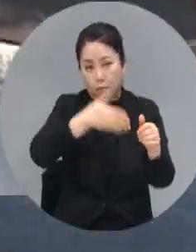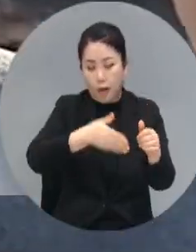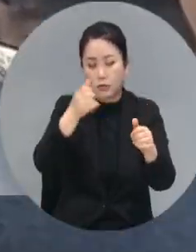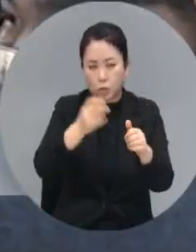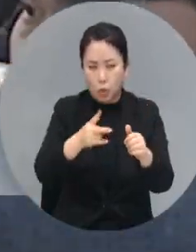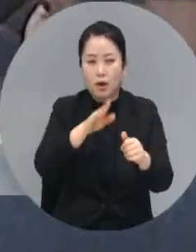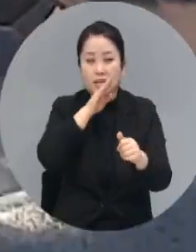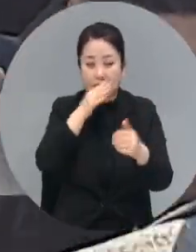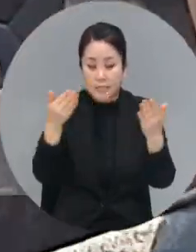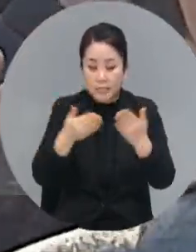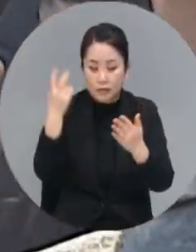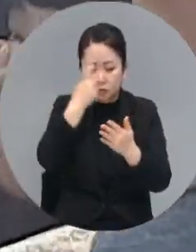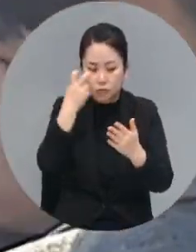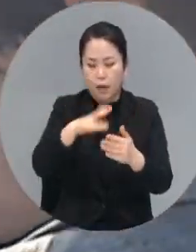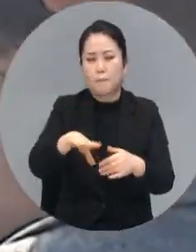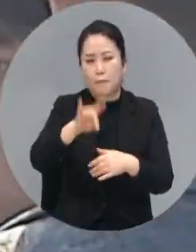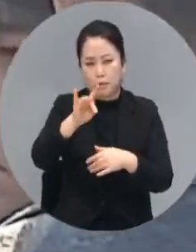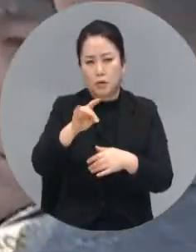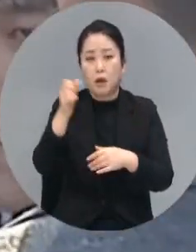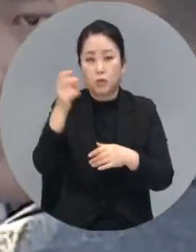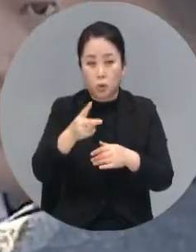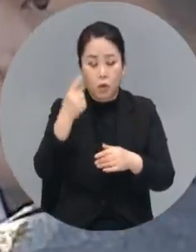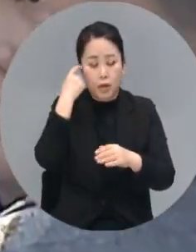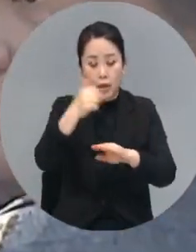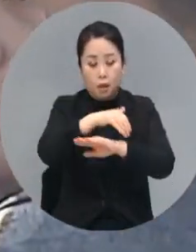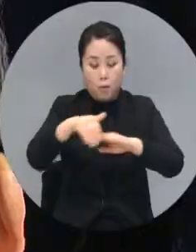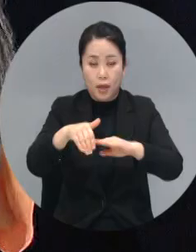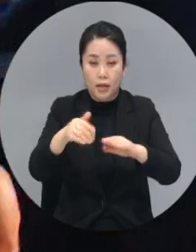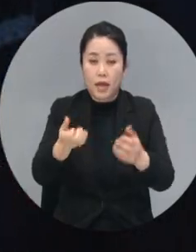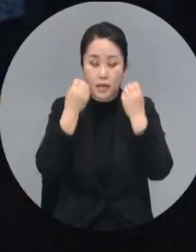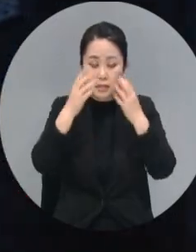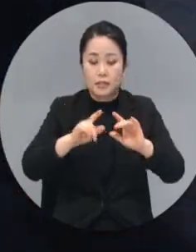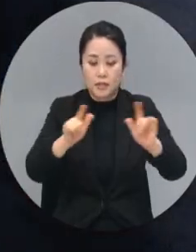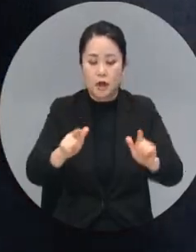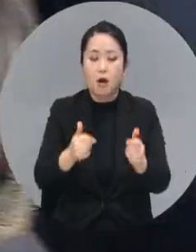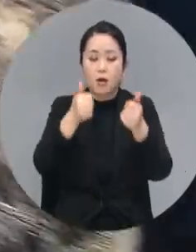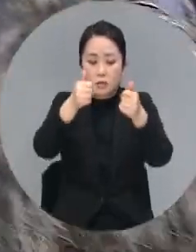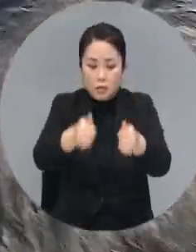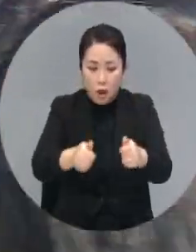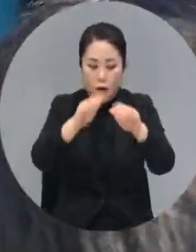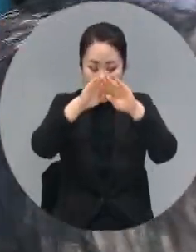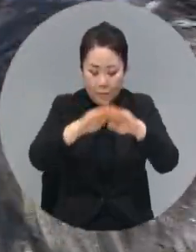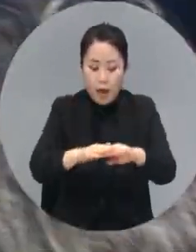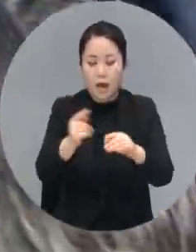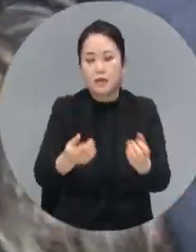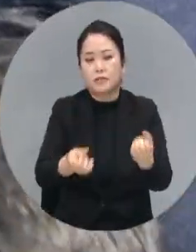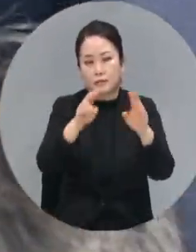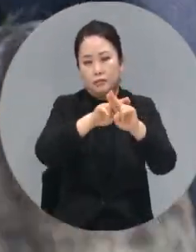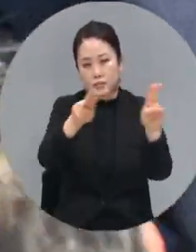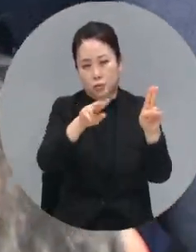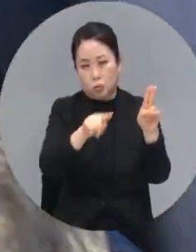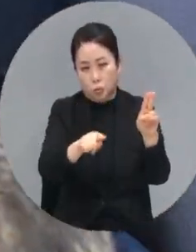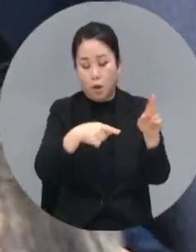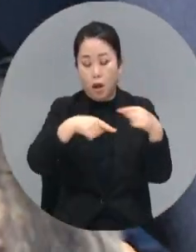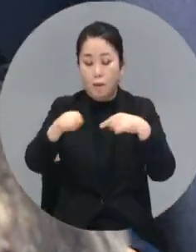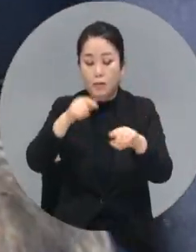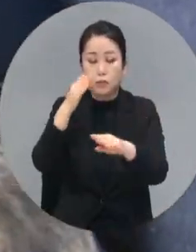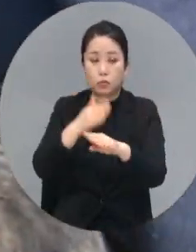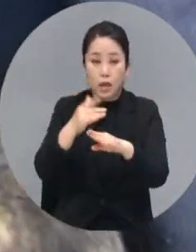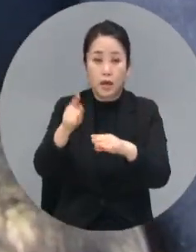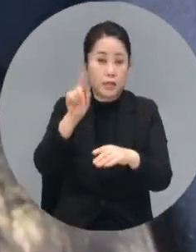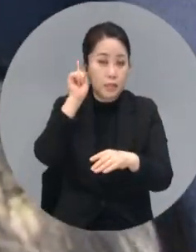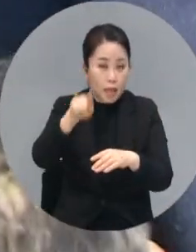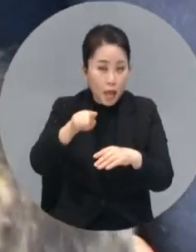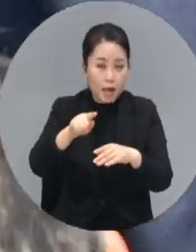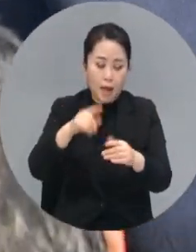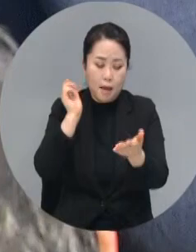우선이라며 예정됐던 신년 단배식을 취소했습니다. 더불어민주당은 내일 오전 국회에서 비상의원총회를 갖고